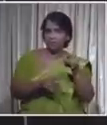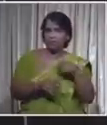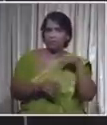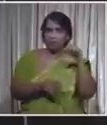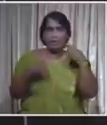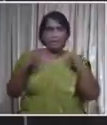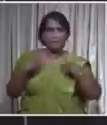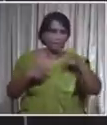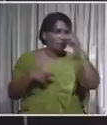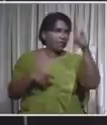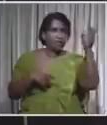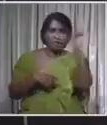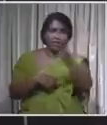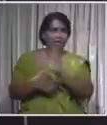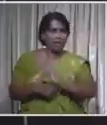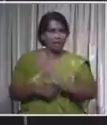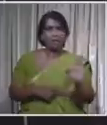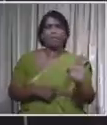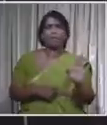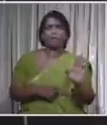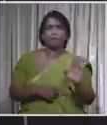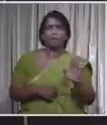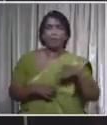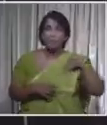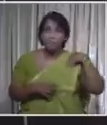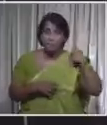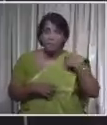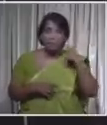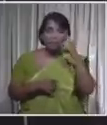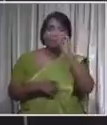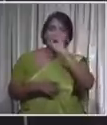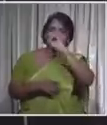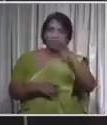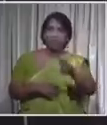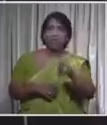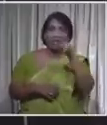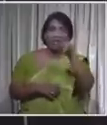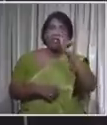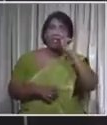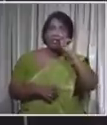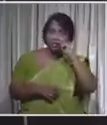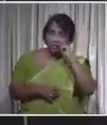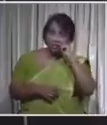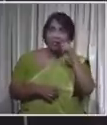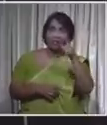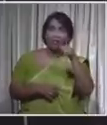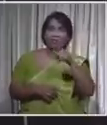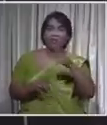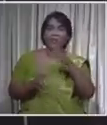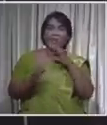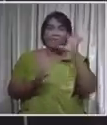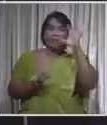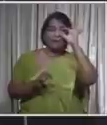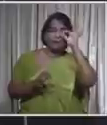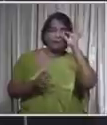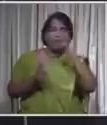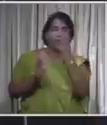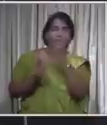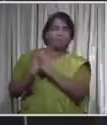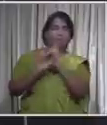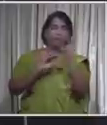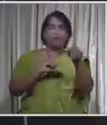මහින්ද මහත්තයර මෙයාව දාන්න එපා. ජේෂ්ඨත්වයට දෙන්න. ඔයාගේ තාත්තා ඇයි බණ්ඩාරනායක මහත්තයත් එක්ක හැබැත්තට